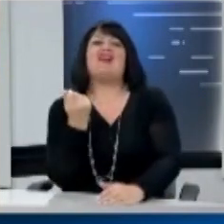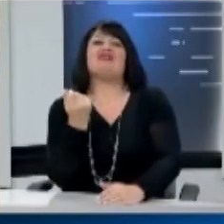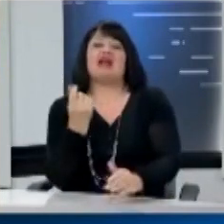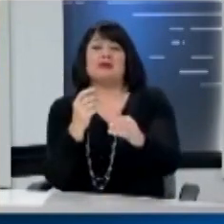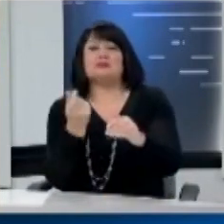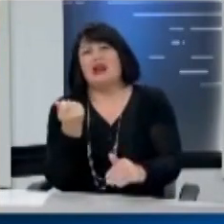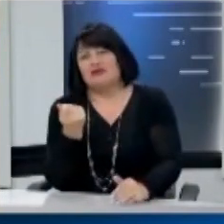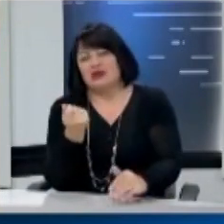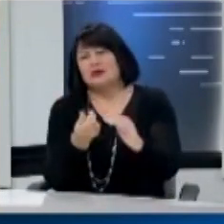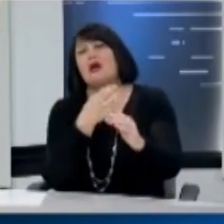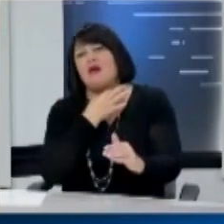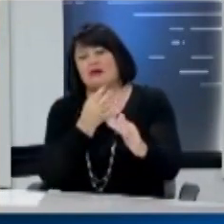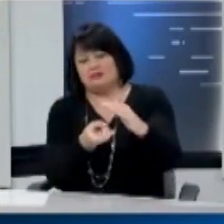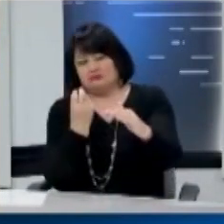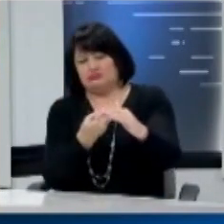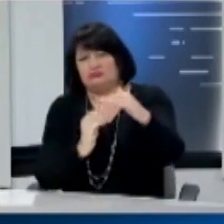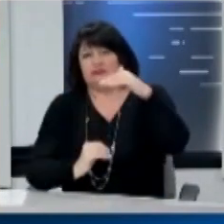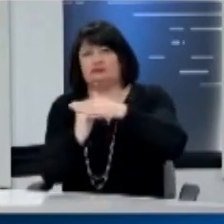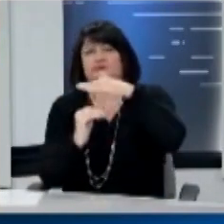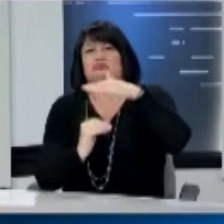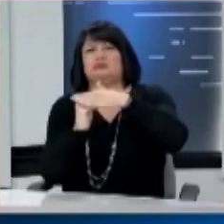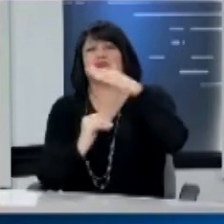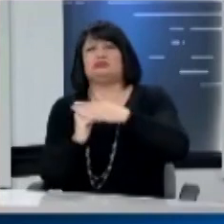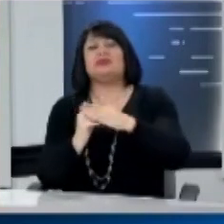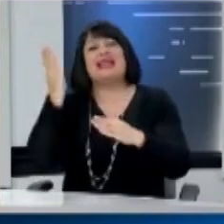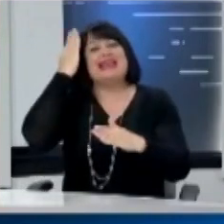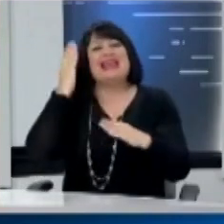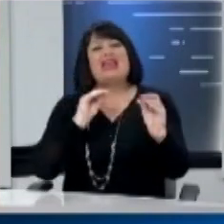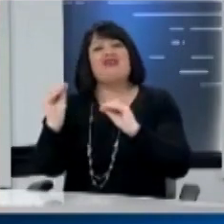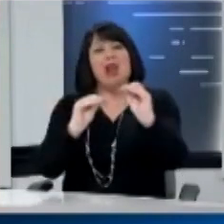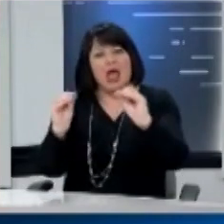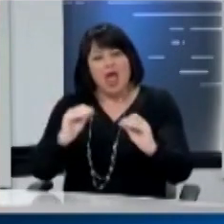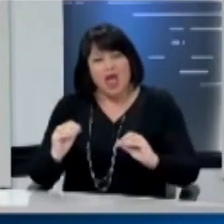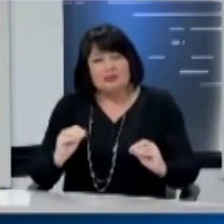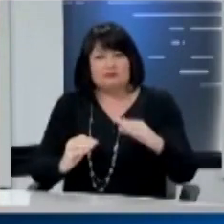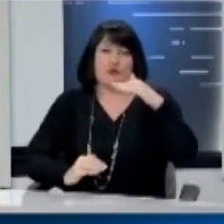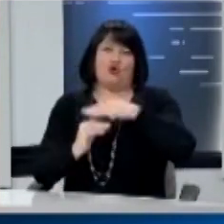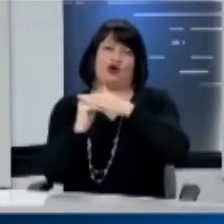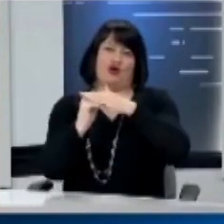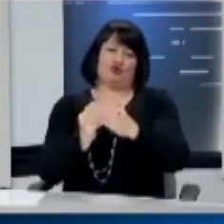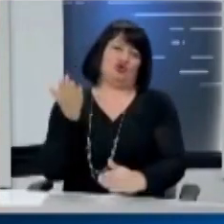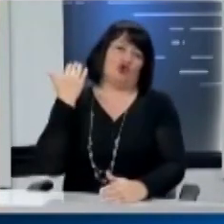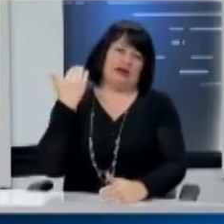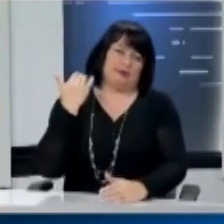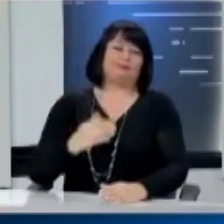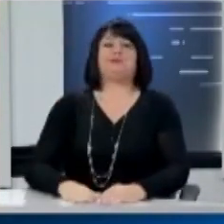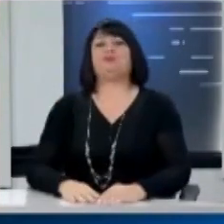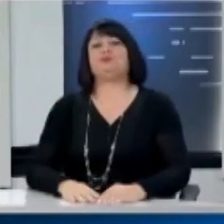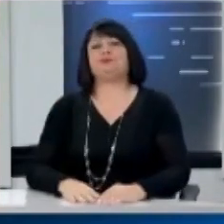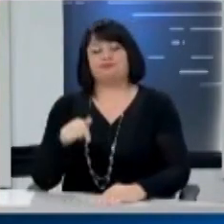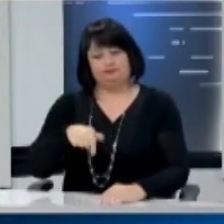αναλήψεις μετρητών και στην εν γέννη κίνηση κεφαλαίων. Η προοπτική της πολιτικής αλλαγής